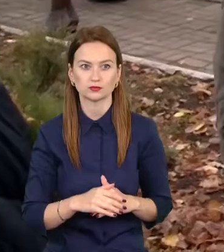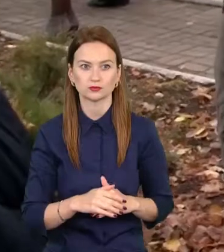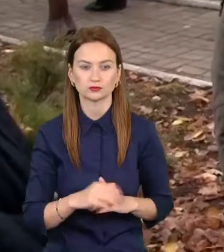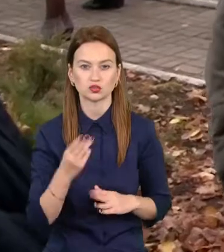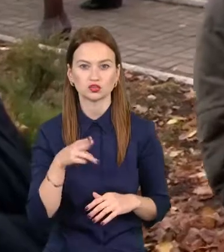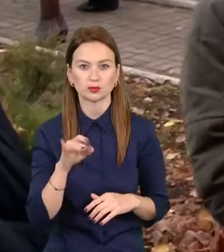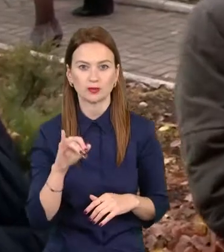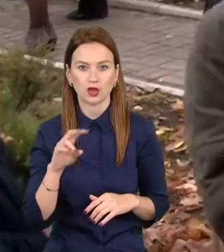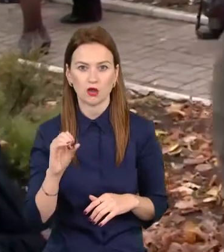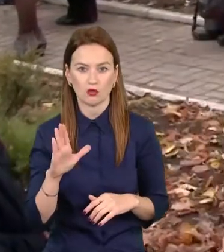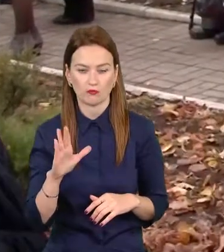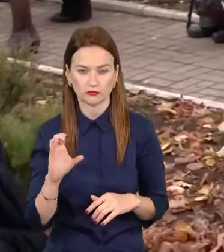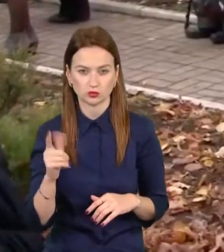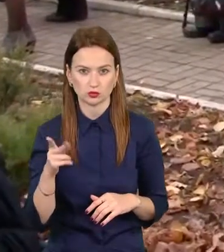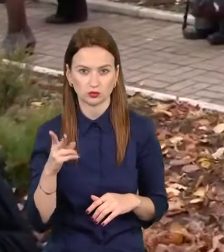Шпильовську,